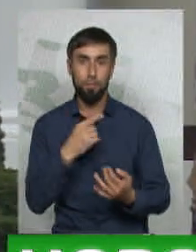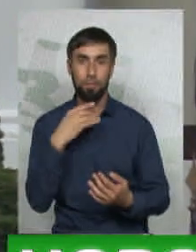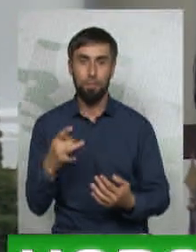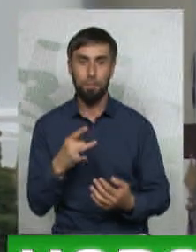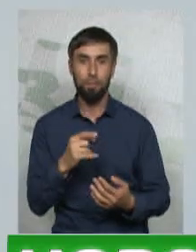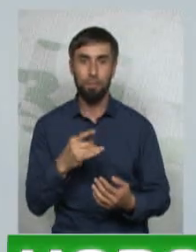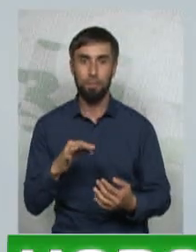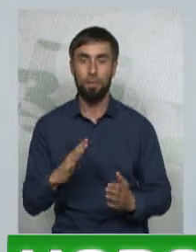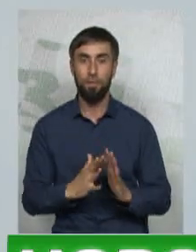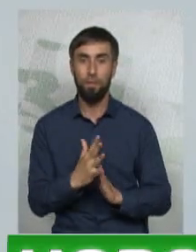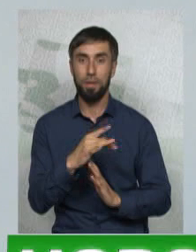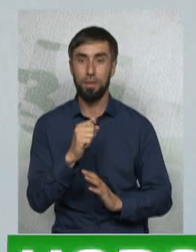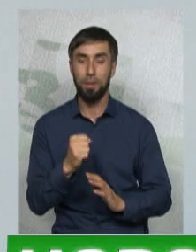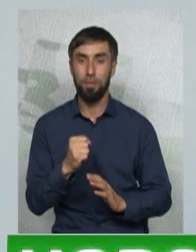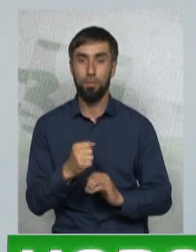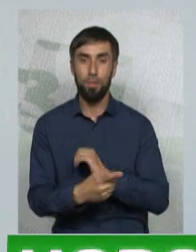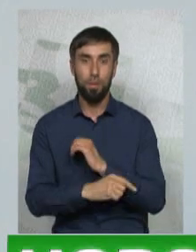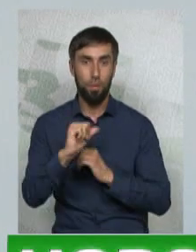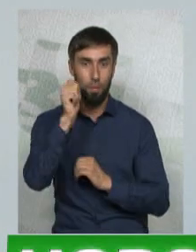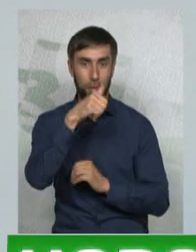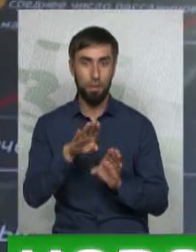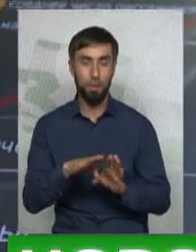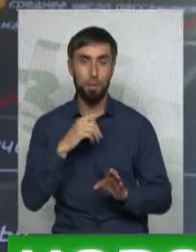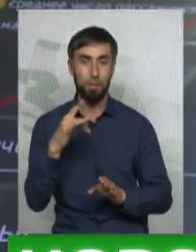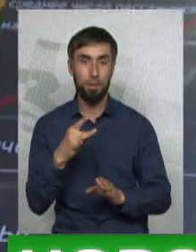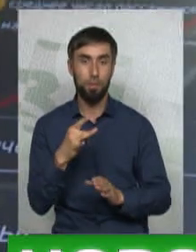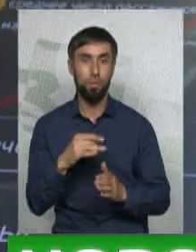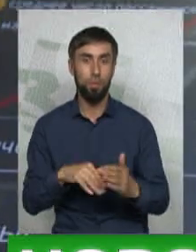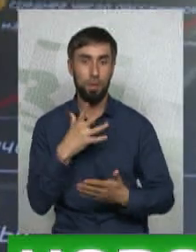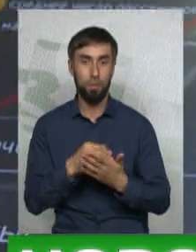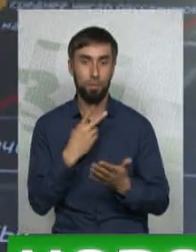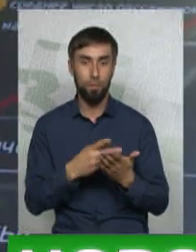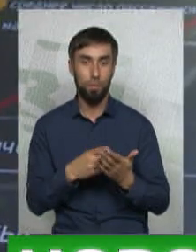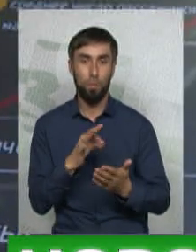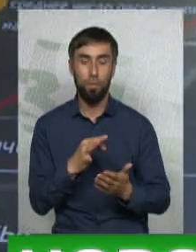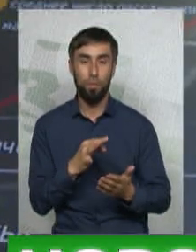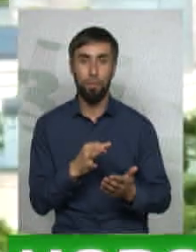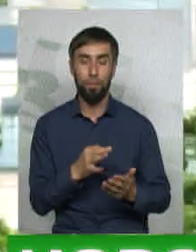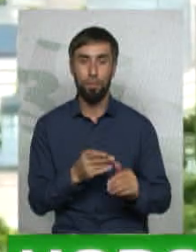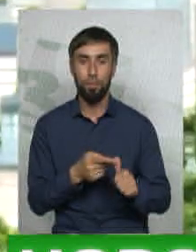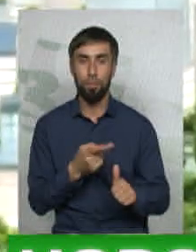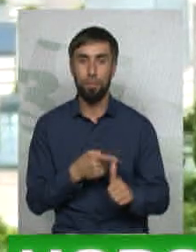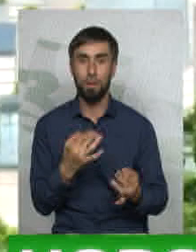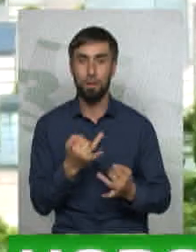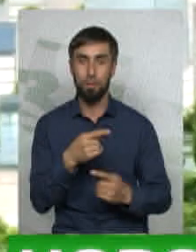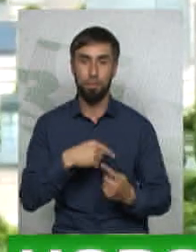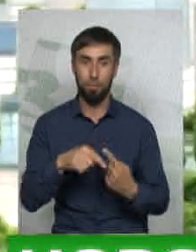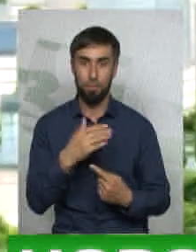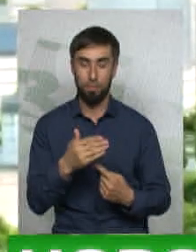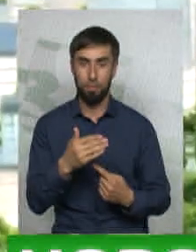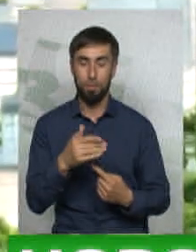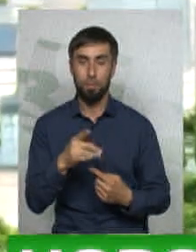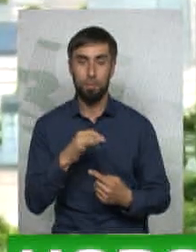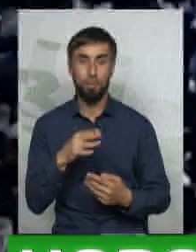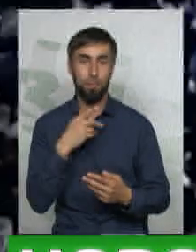республики значительно выросла за последние годы. Так, субъект улучшил свои показатели по привлечению инвестиций на 24 пункта. Этот